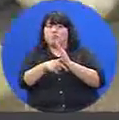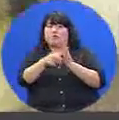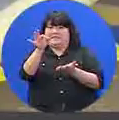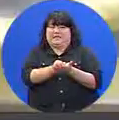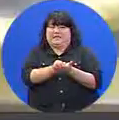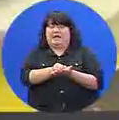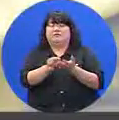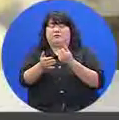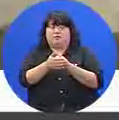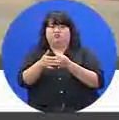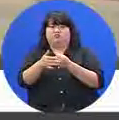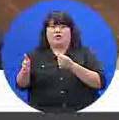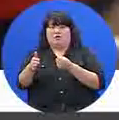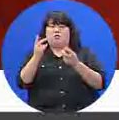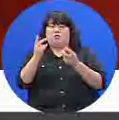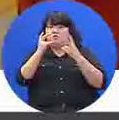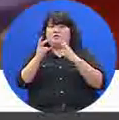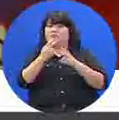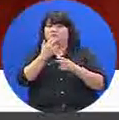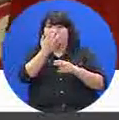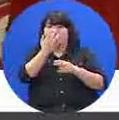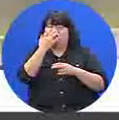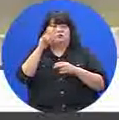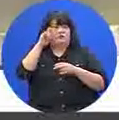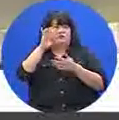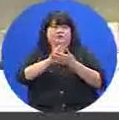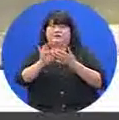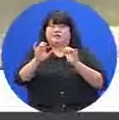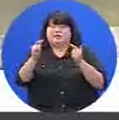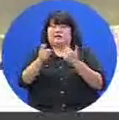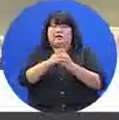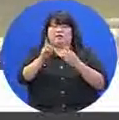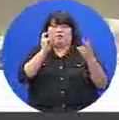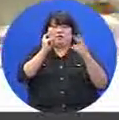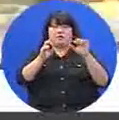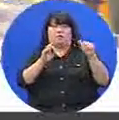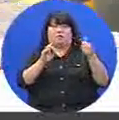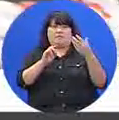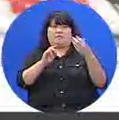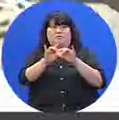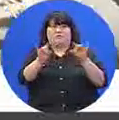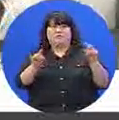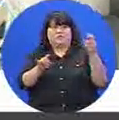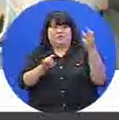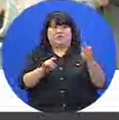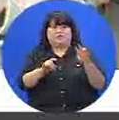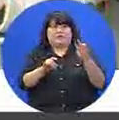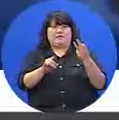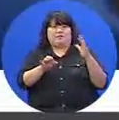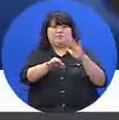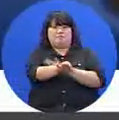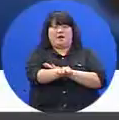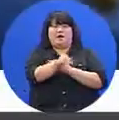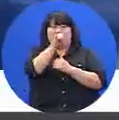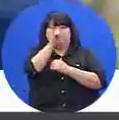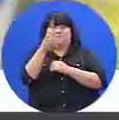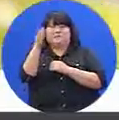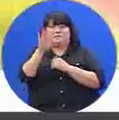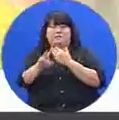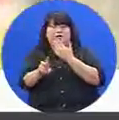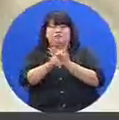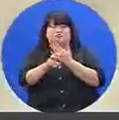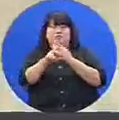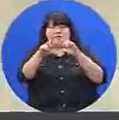금액인 탓에 업체들은 아랑곳하지 않습니다. 한 업체는 500만 원씩 13차례나 과태료를 부과받고도